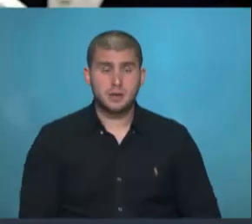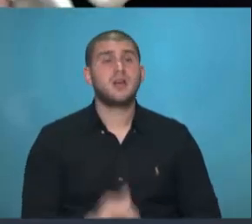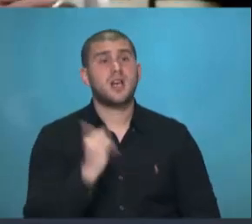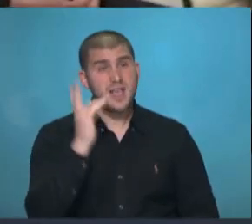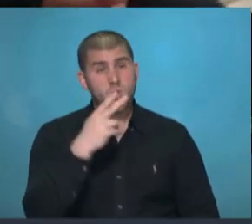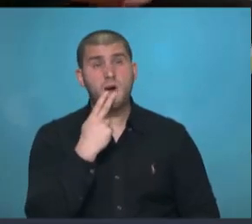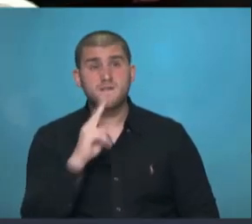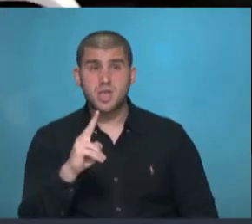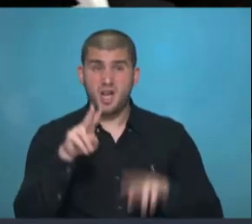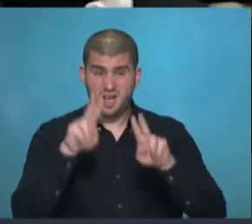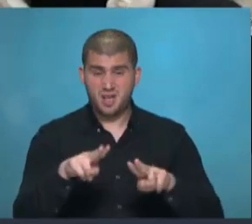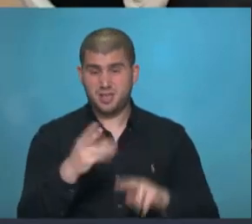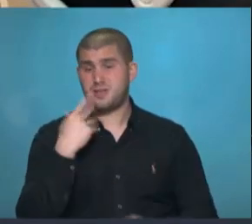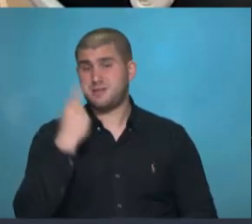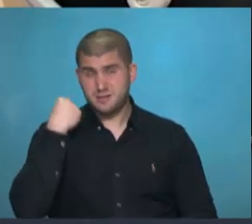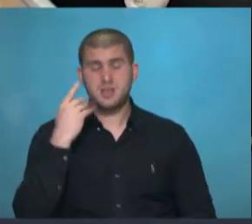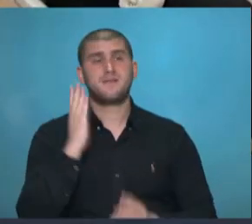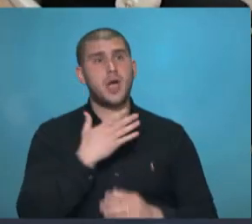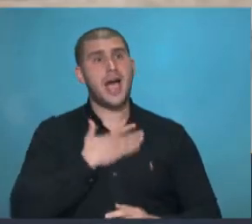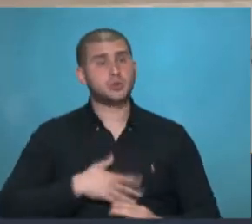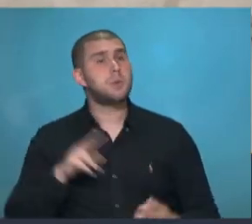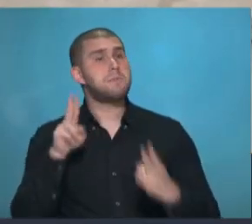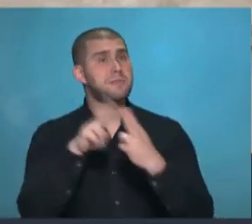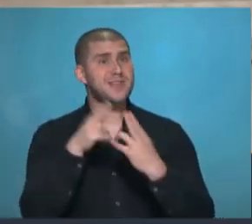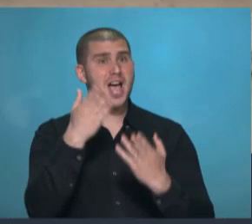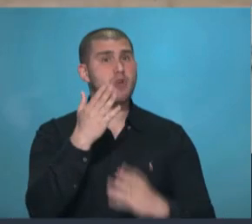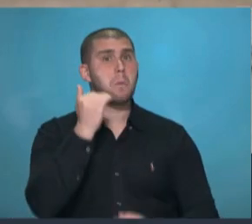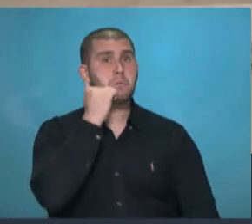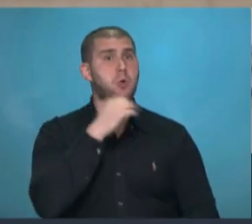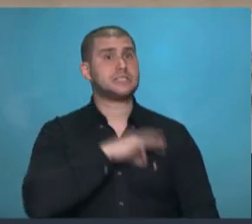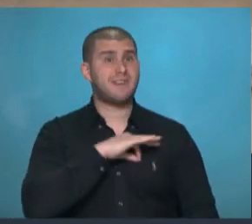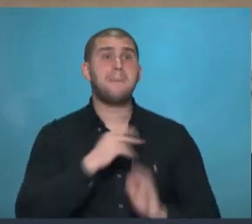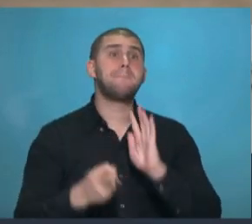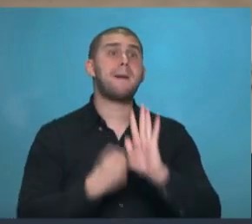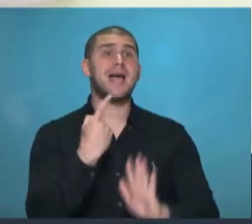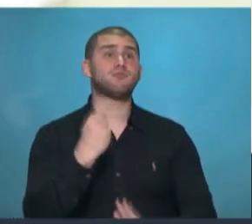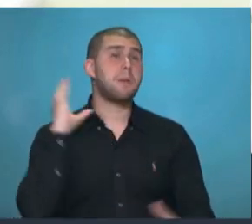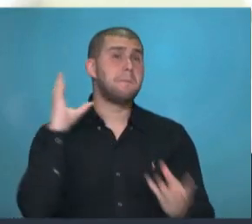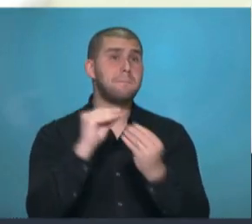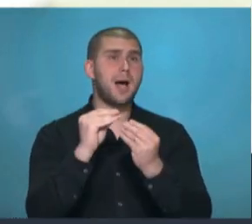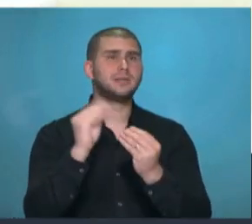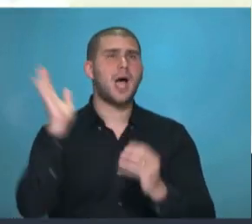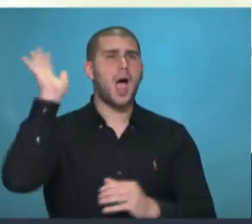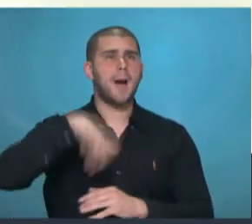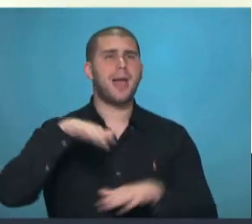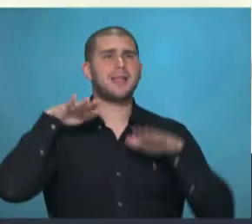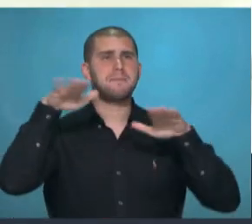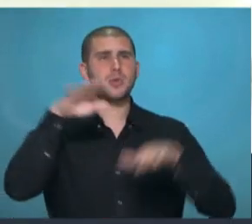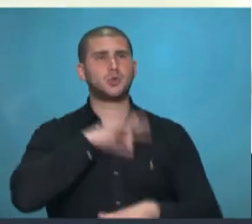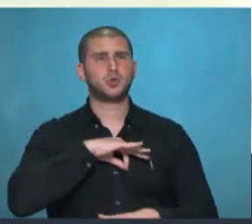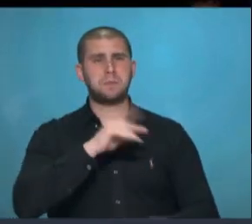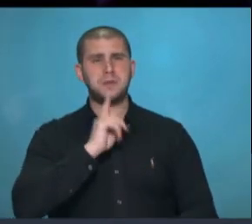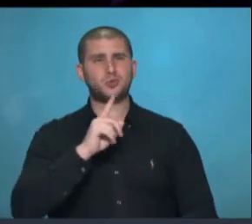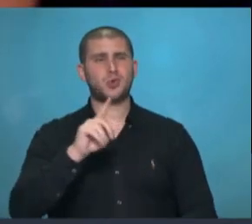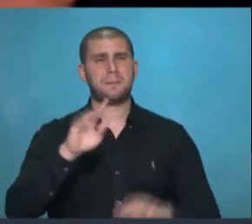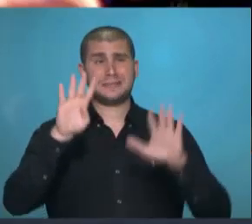ההבטחה המפורשת השבוע, והרצון לקיים מפגש כזה במוסקבה בפעם הראשונה מאז הפלת המטוס הרוסי בשמי סוריה בחודש